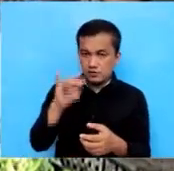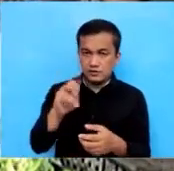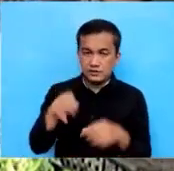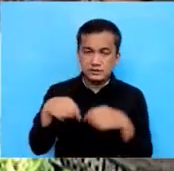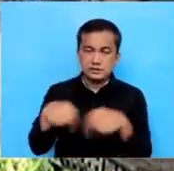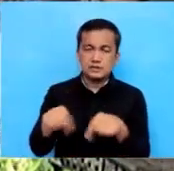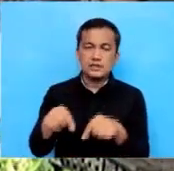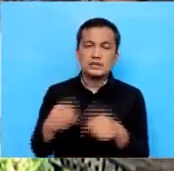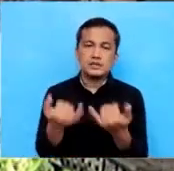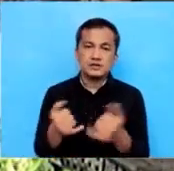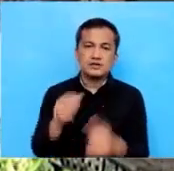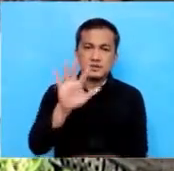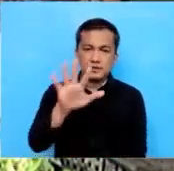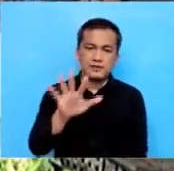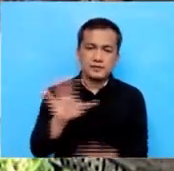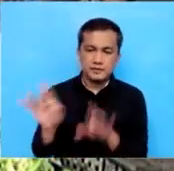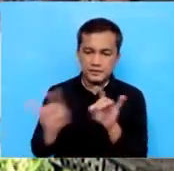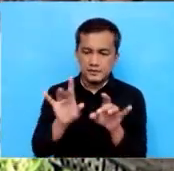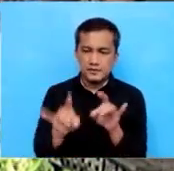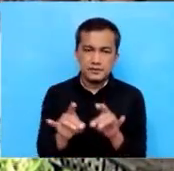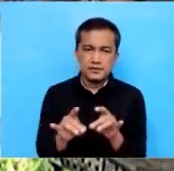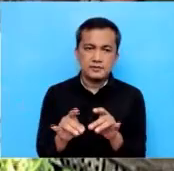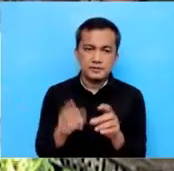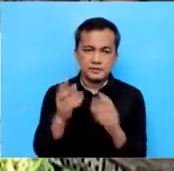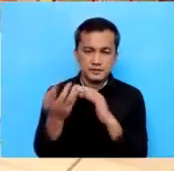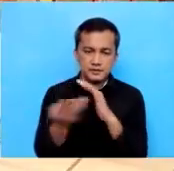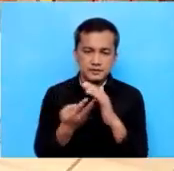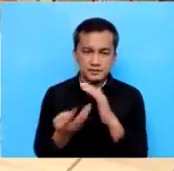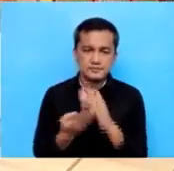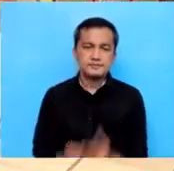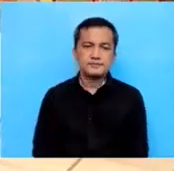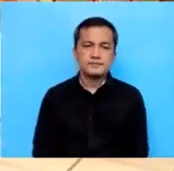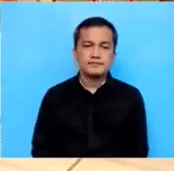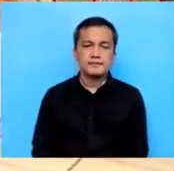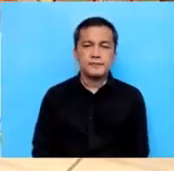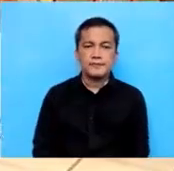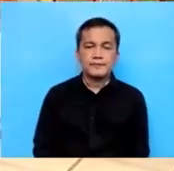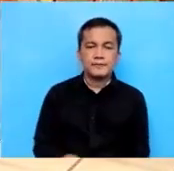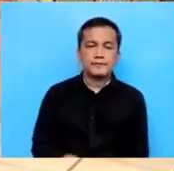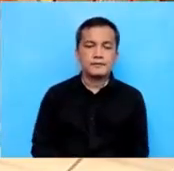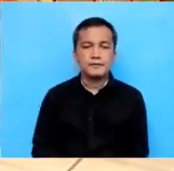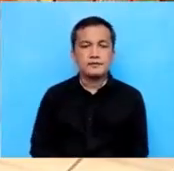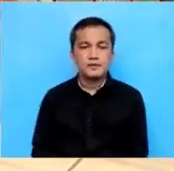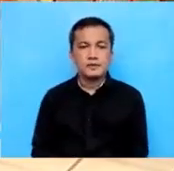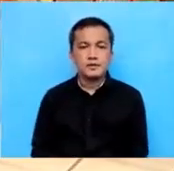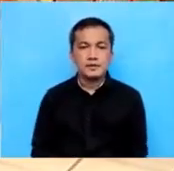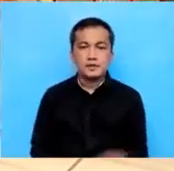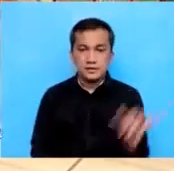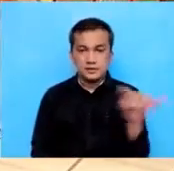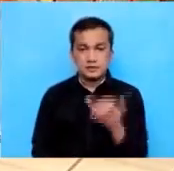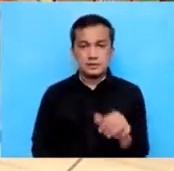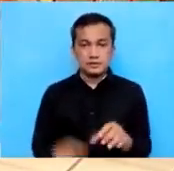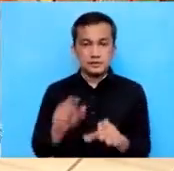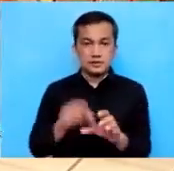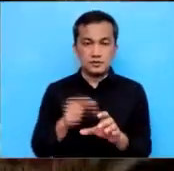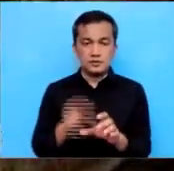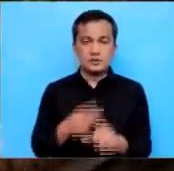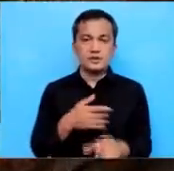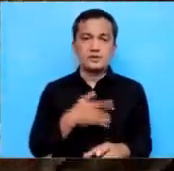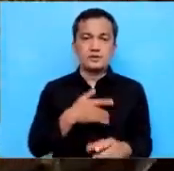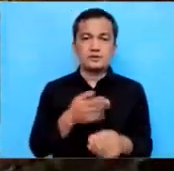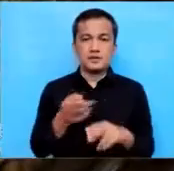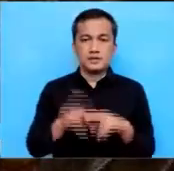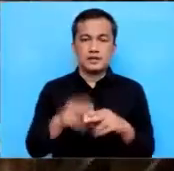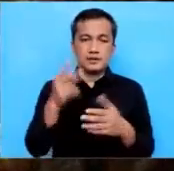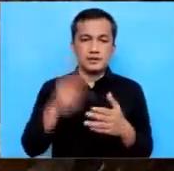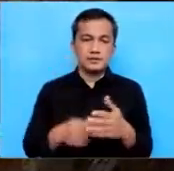lang daw muna ang pagpipilian ng mga customer niya ngayon. Pati sa grocery, ramdam ang taas presyo. Ang